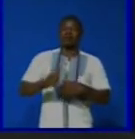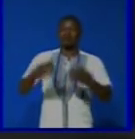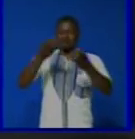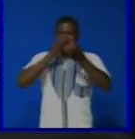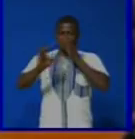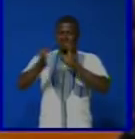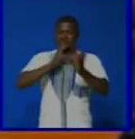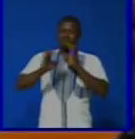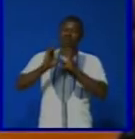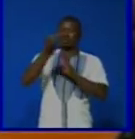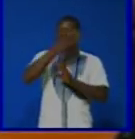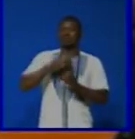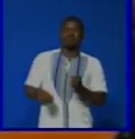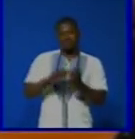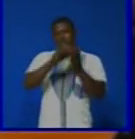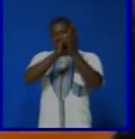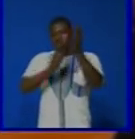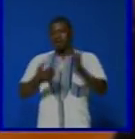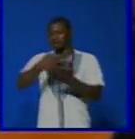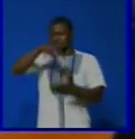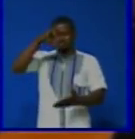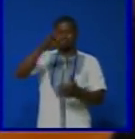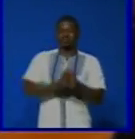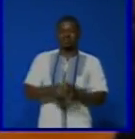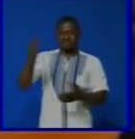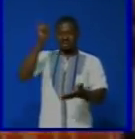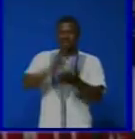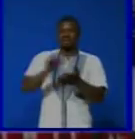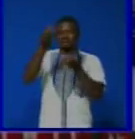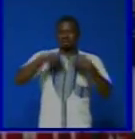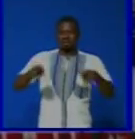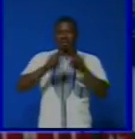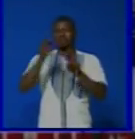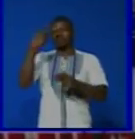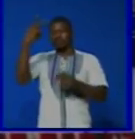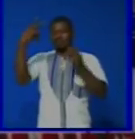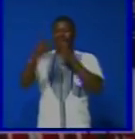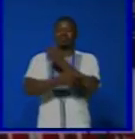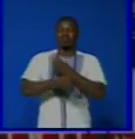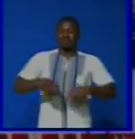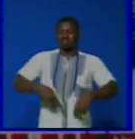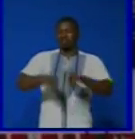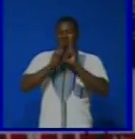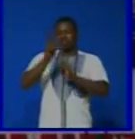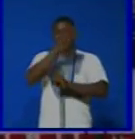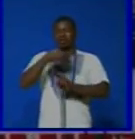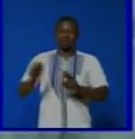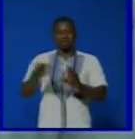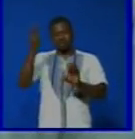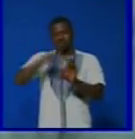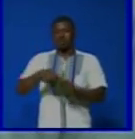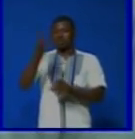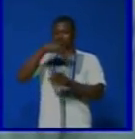à un coût abordable. Cette rencontre de 3 jours permettra aux participants d'améliorer leurs connaissances sur